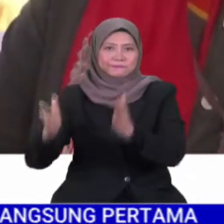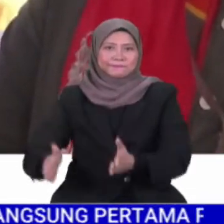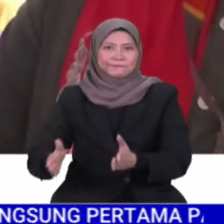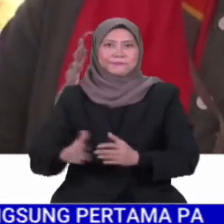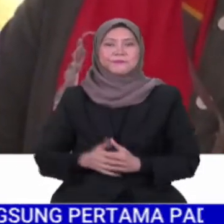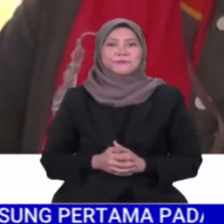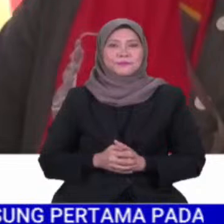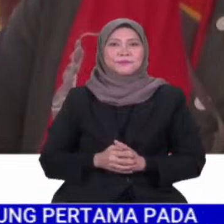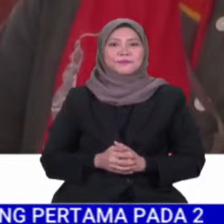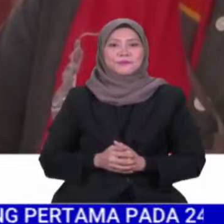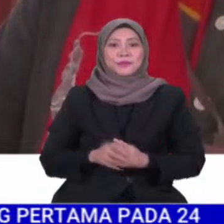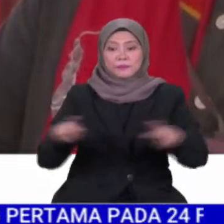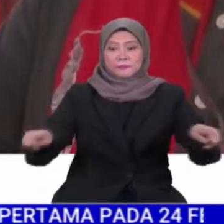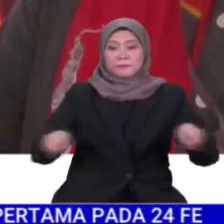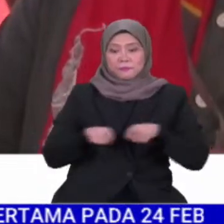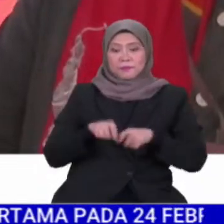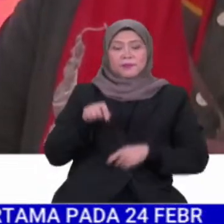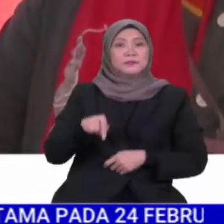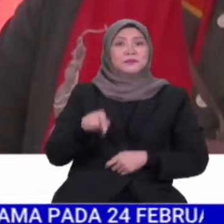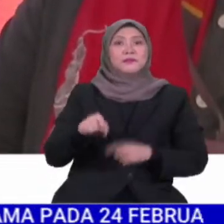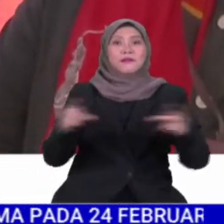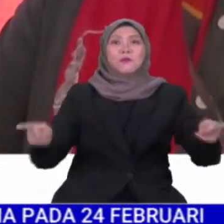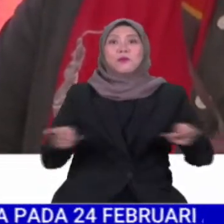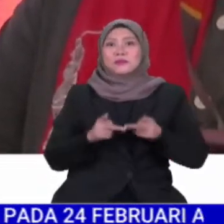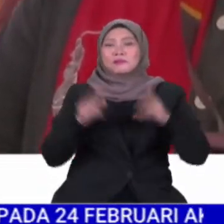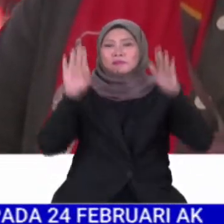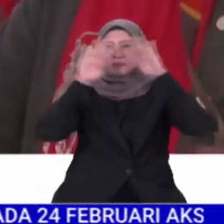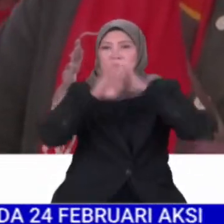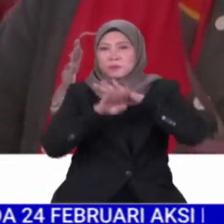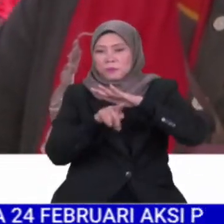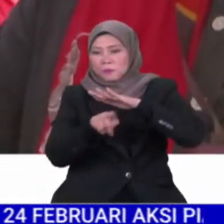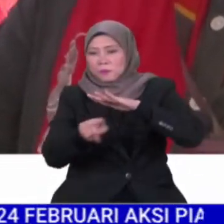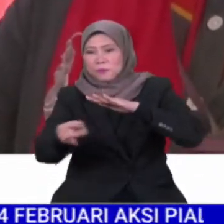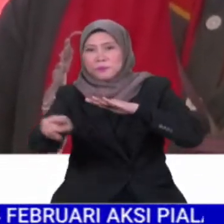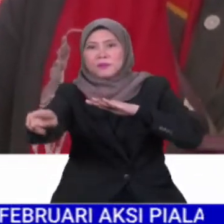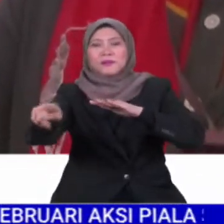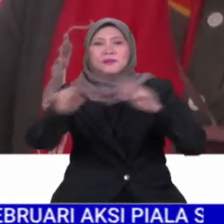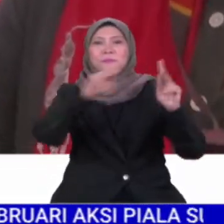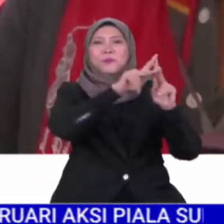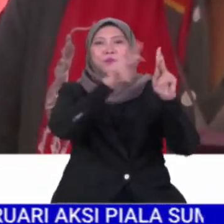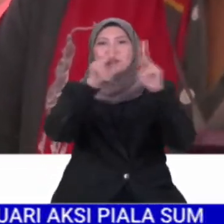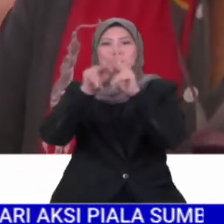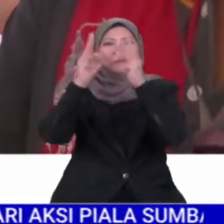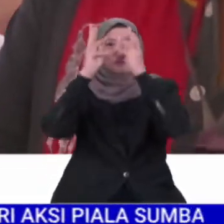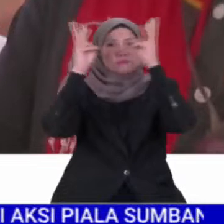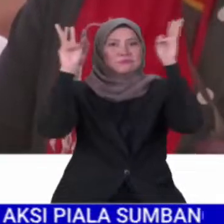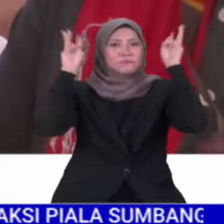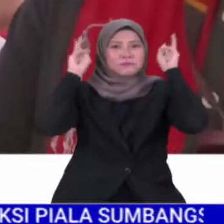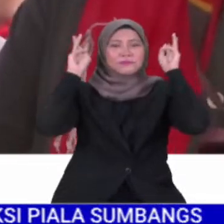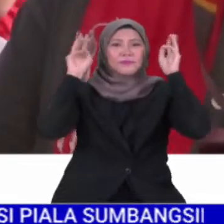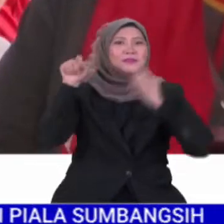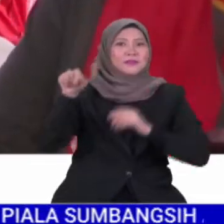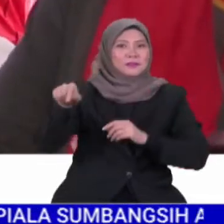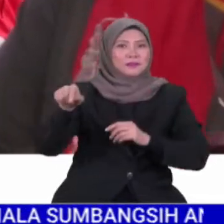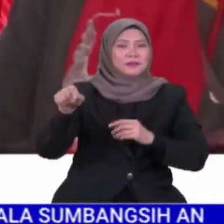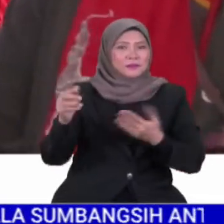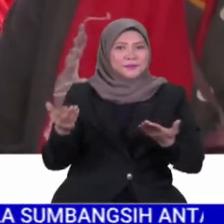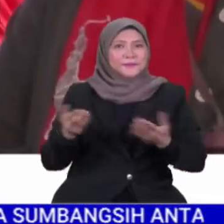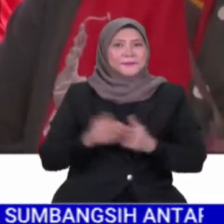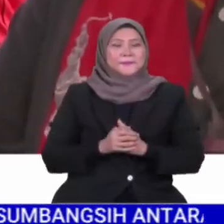Ini merupakan tempat-tempat seperti kawasan pedalaman, kampung-kampung orang asli yang dari